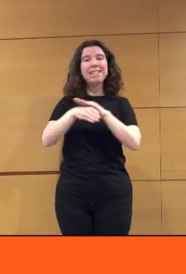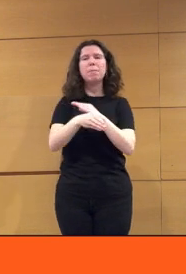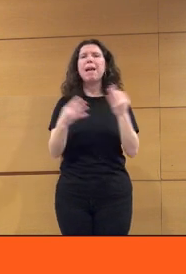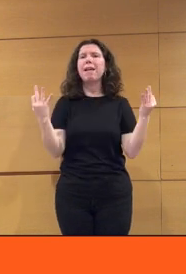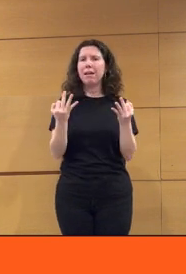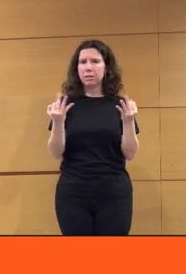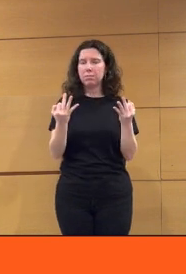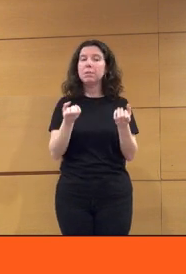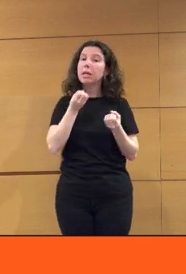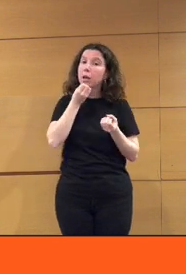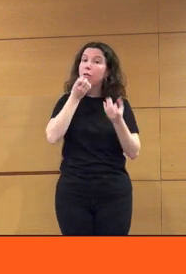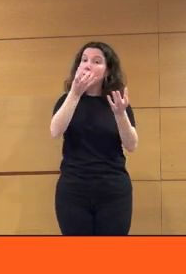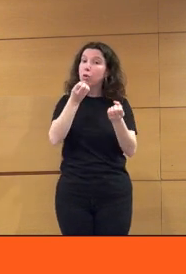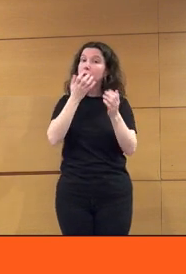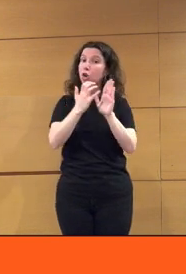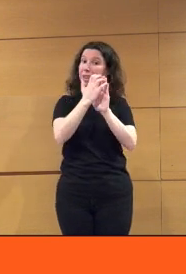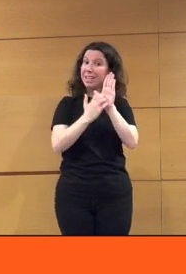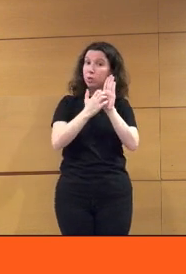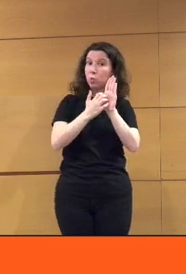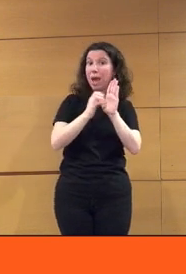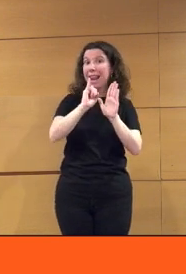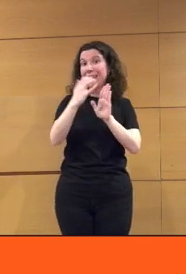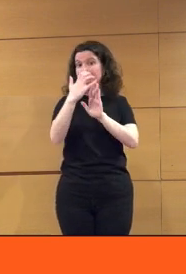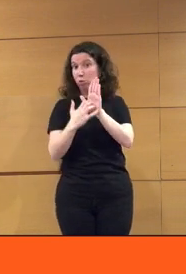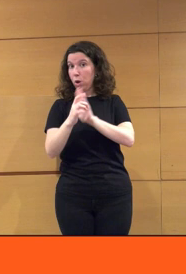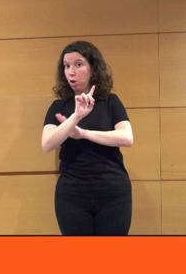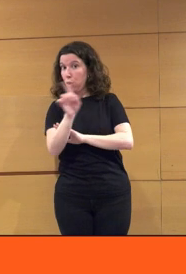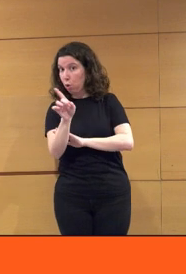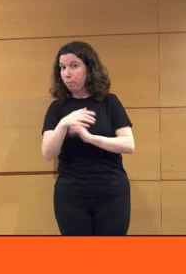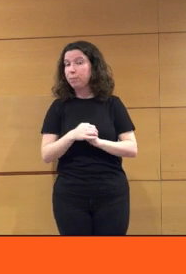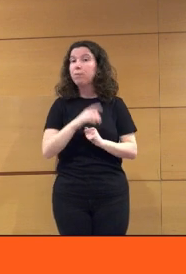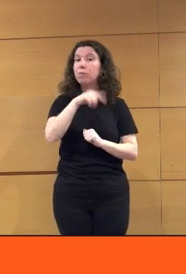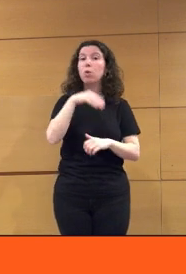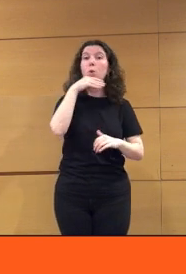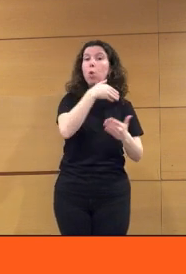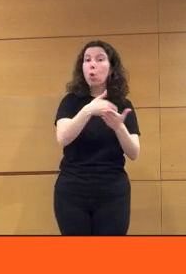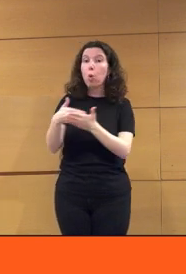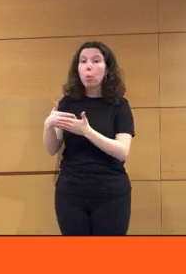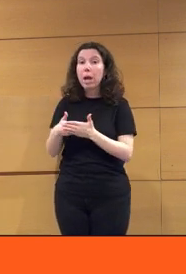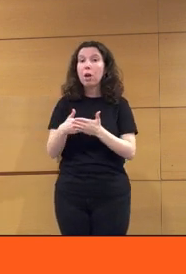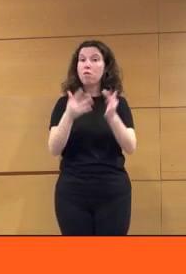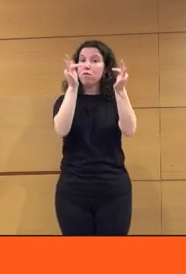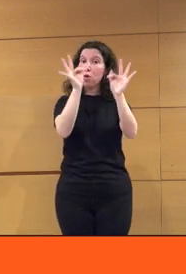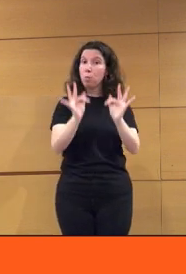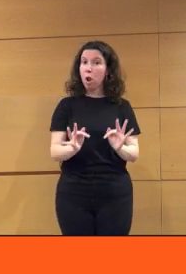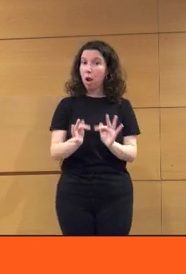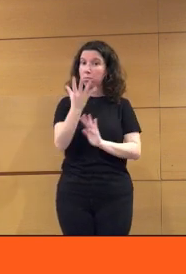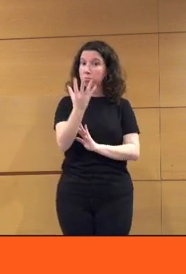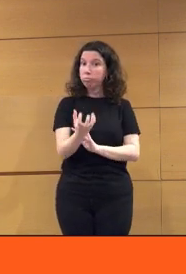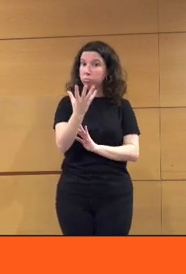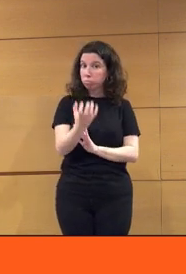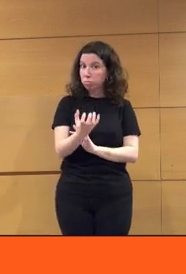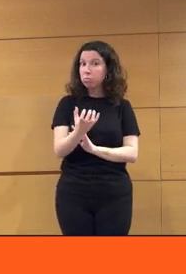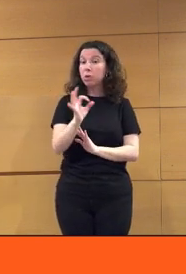la informació textual i la no textual, els documents i formularis que es puguin descarregar, els